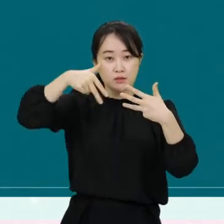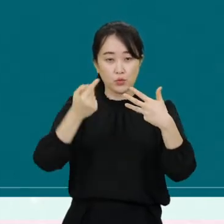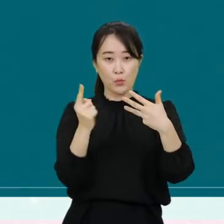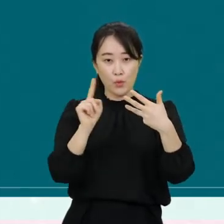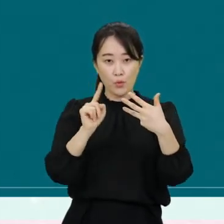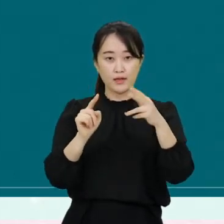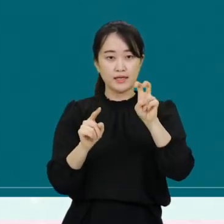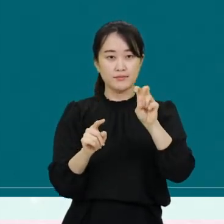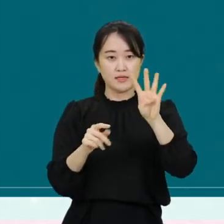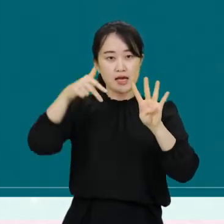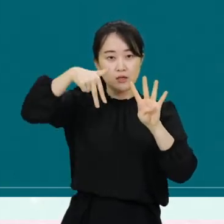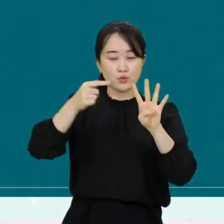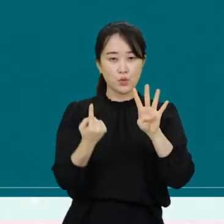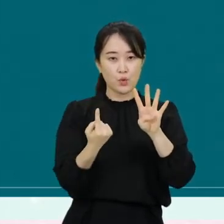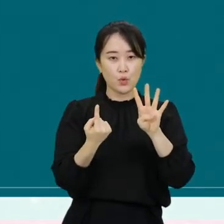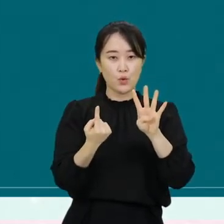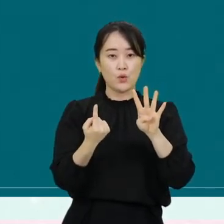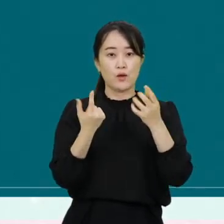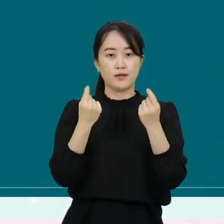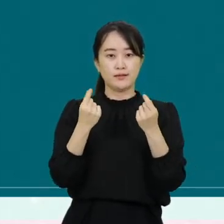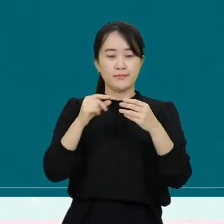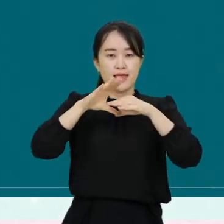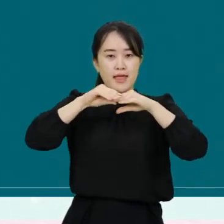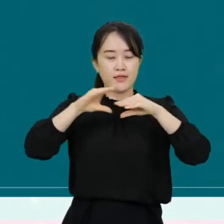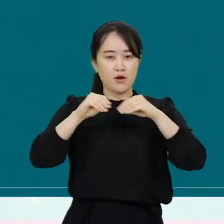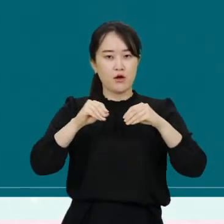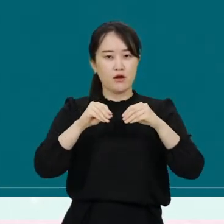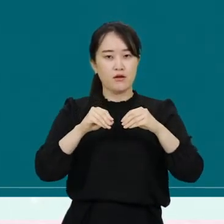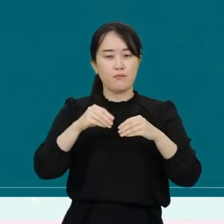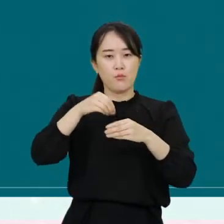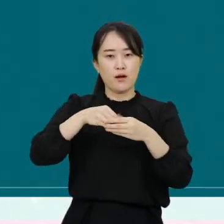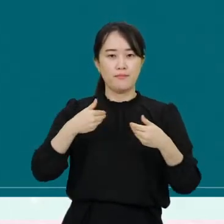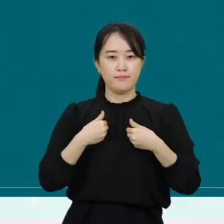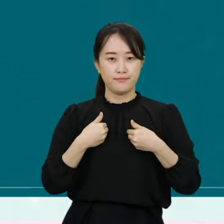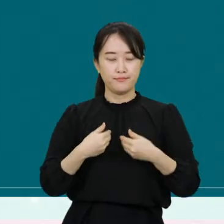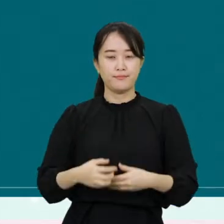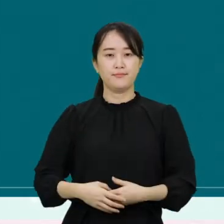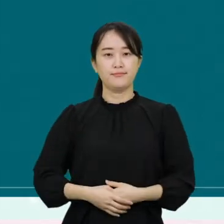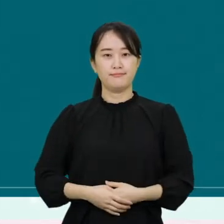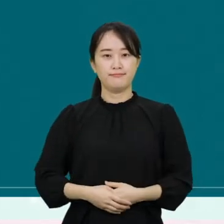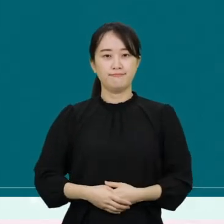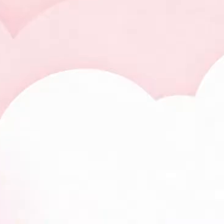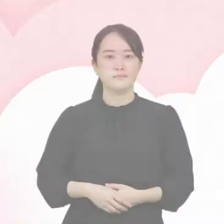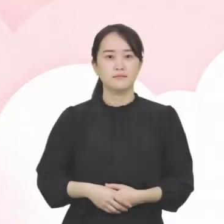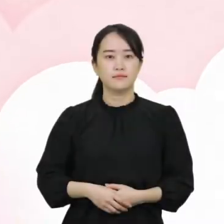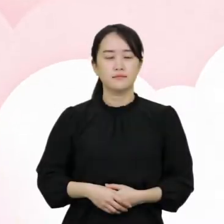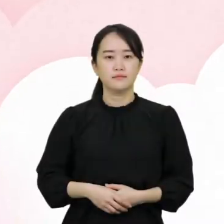제8조는 제24조와 아울러 해석 및 적용되어야 해요.